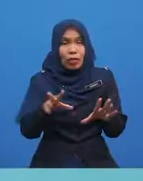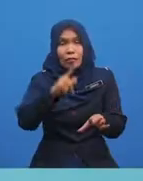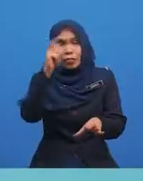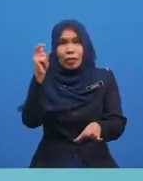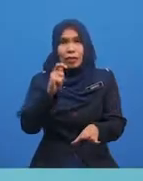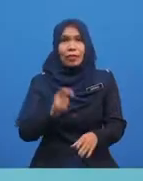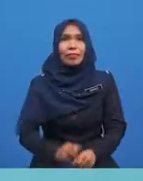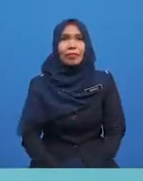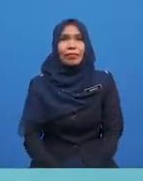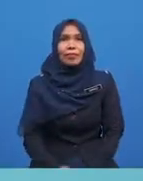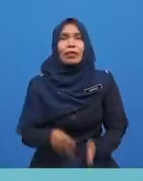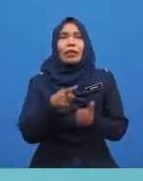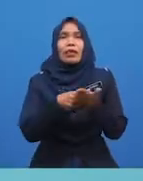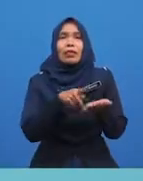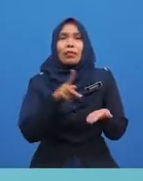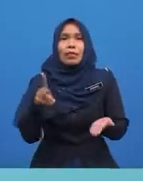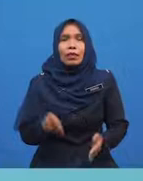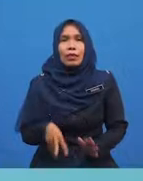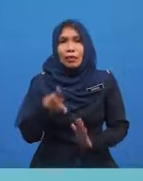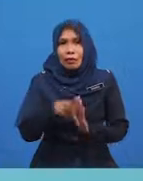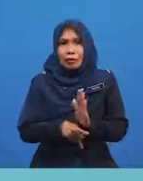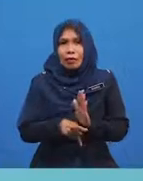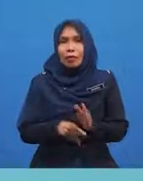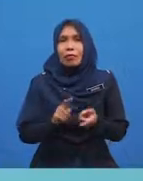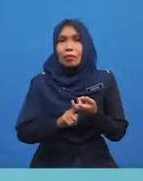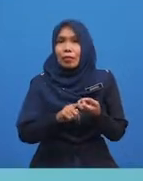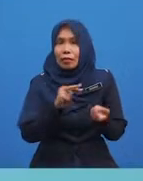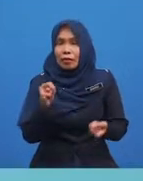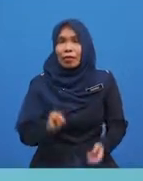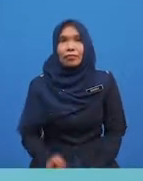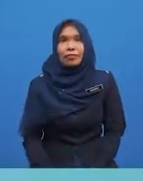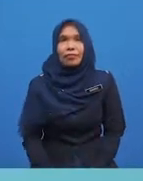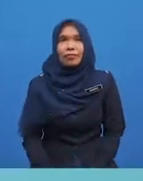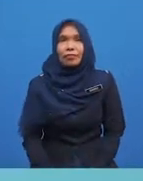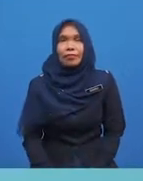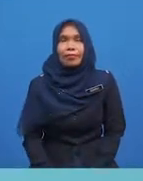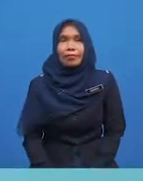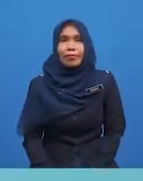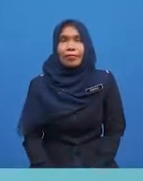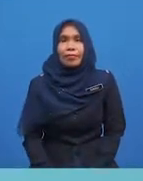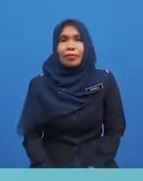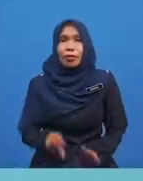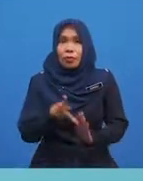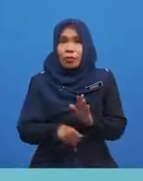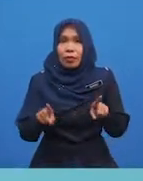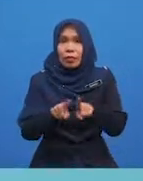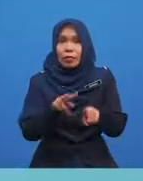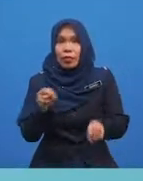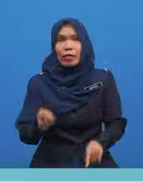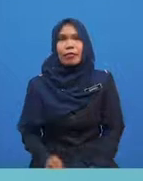tadi. Apakah perkaitan atau persamaan